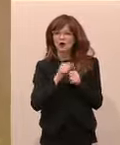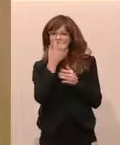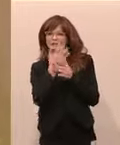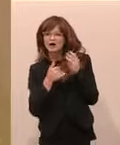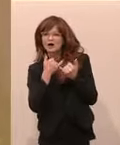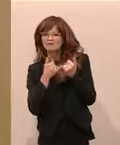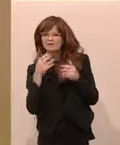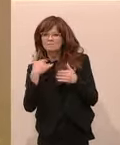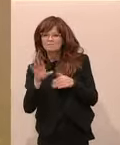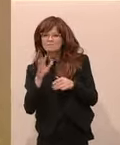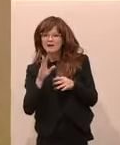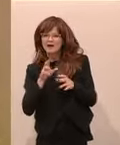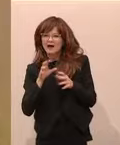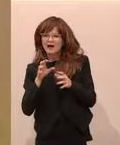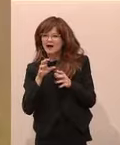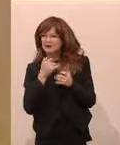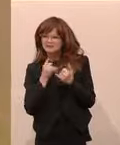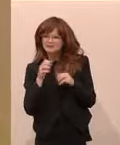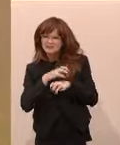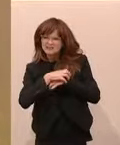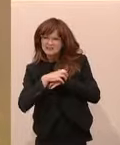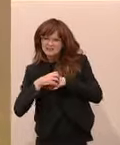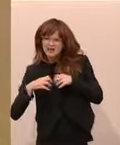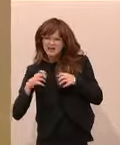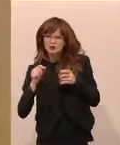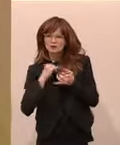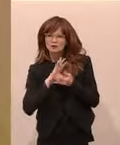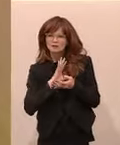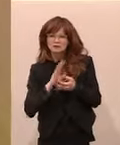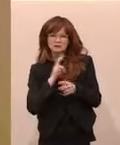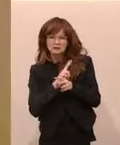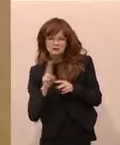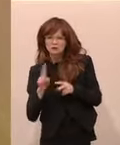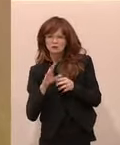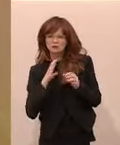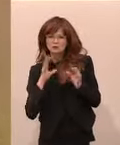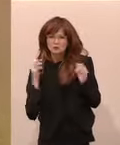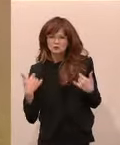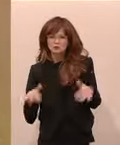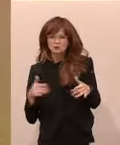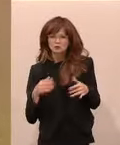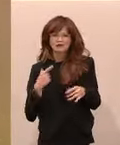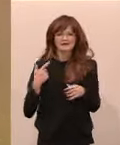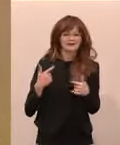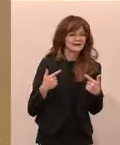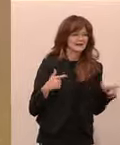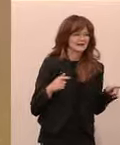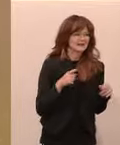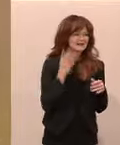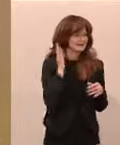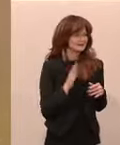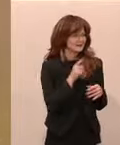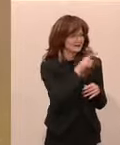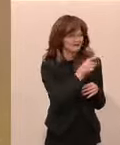Und da erinnere ich mich ganz gut an einen Sager aus der linken Seite seitens der SPÖ-Bürgermeisterin in Kärnten, die